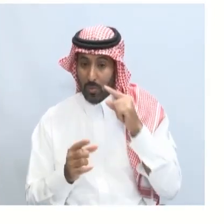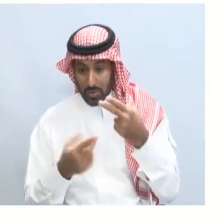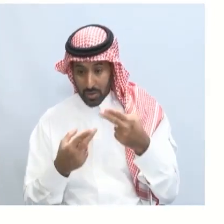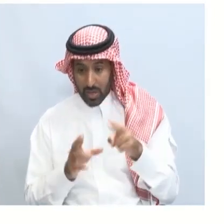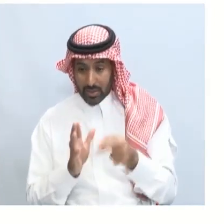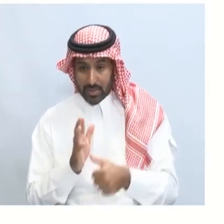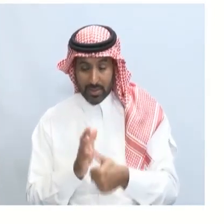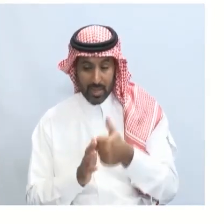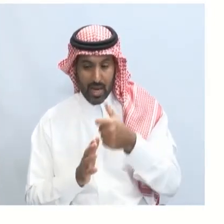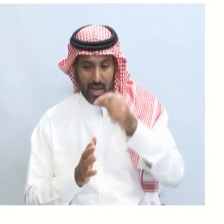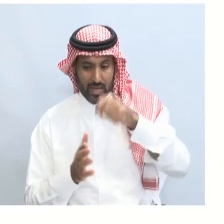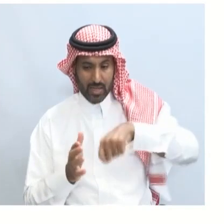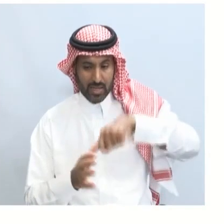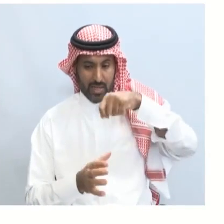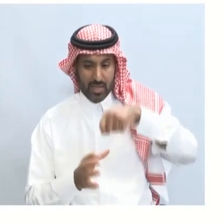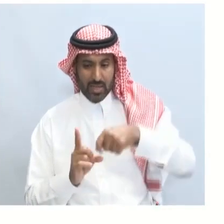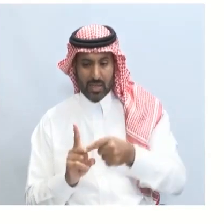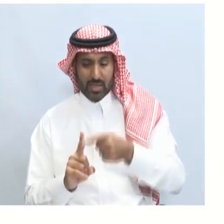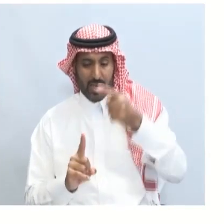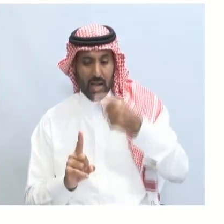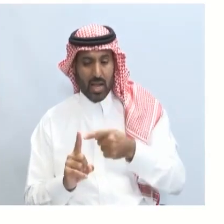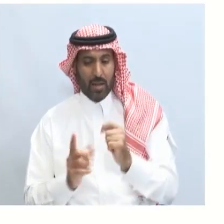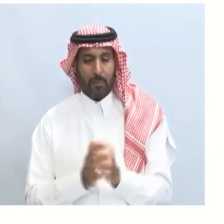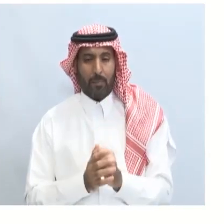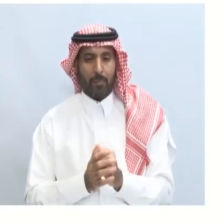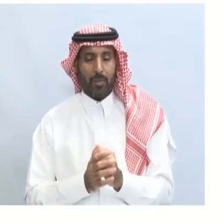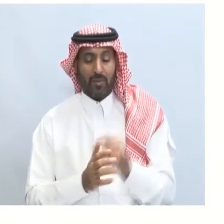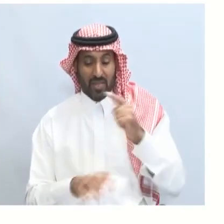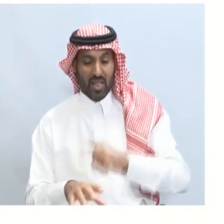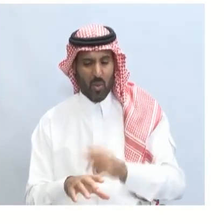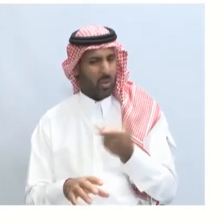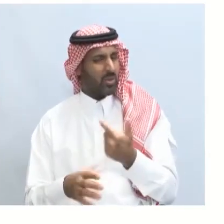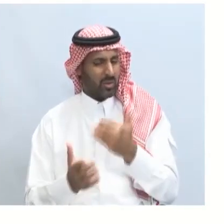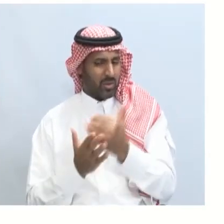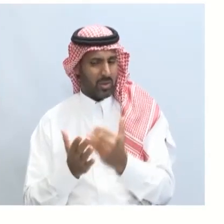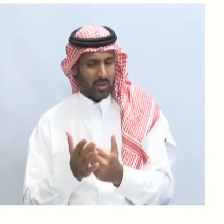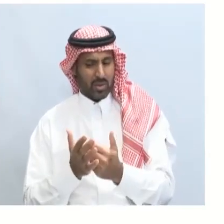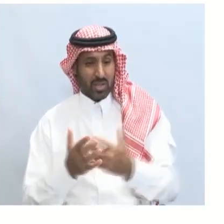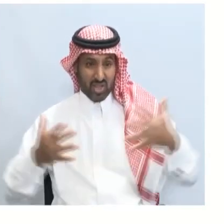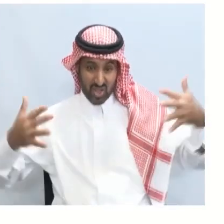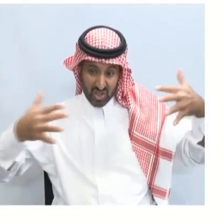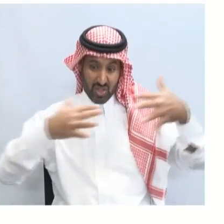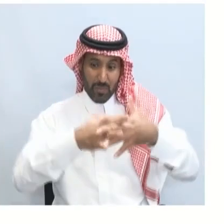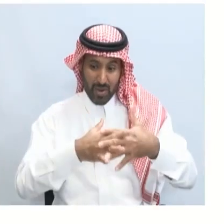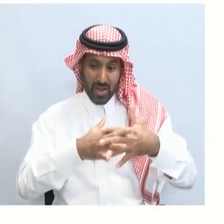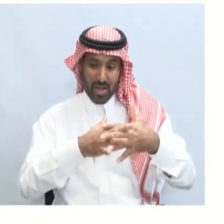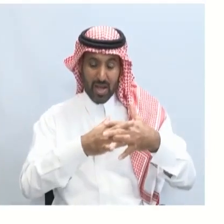قياسها وفي هذه المرحله ما الذي حصل حصل اندماج